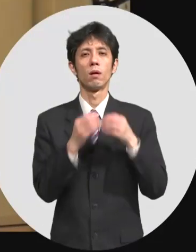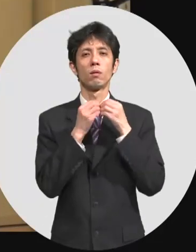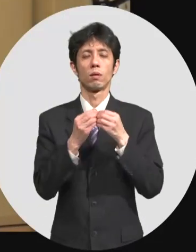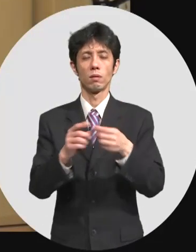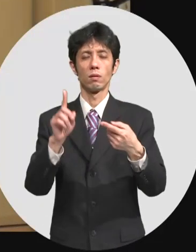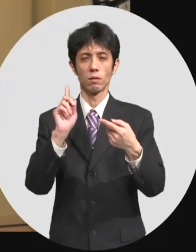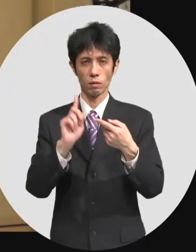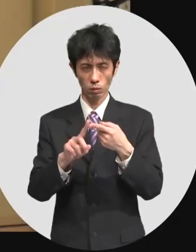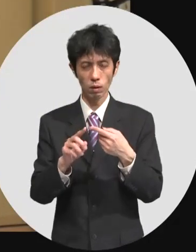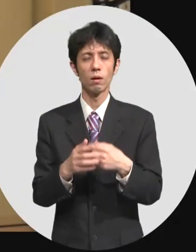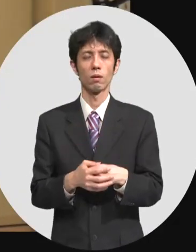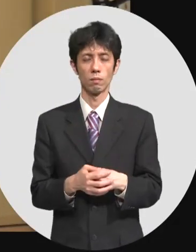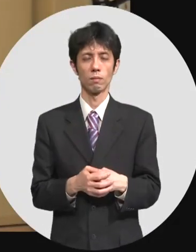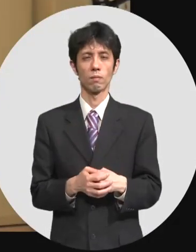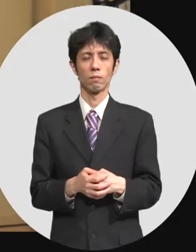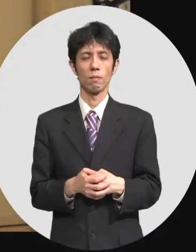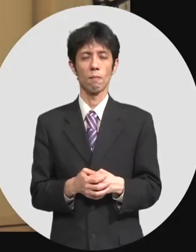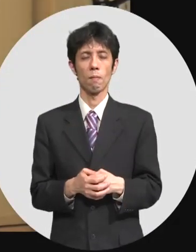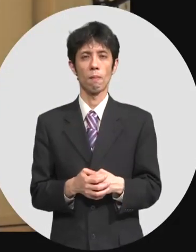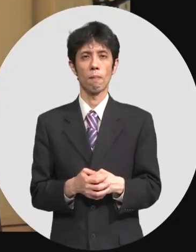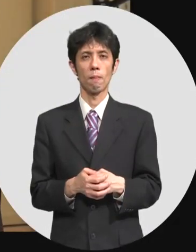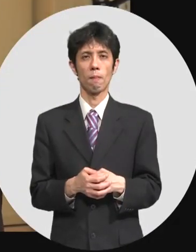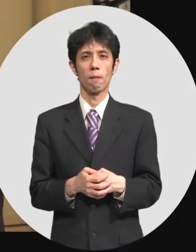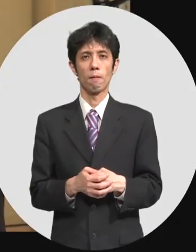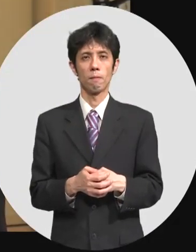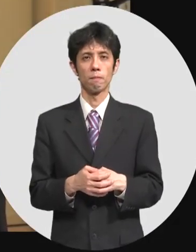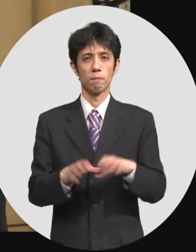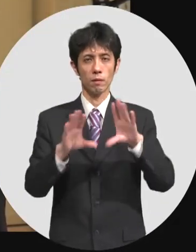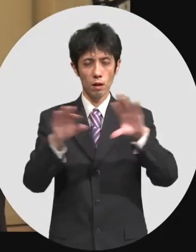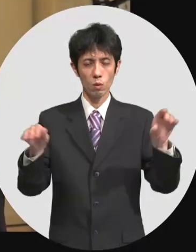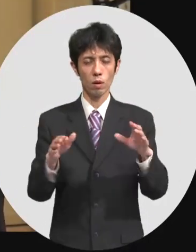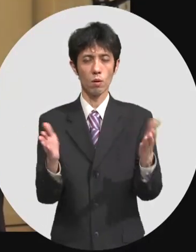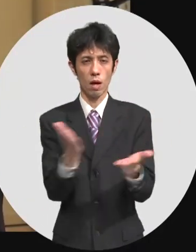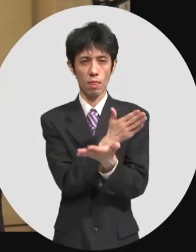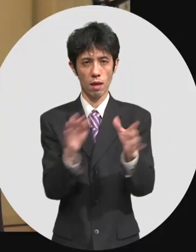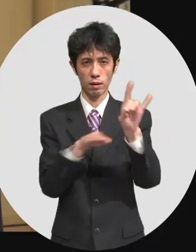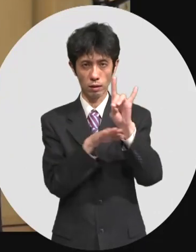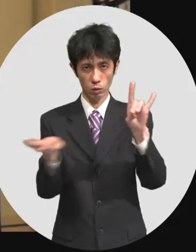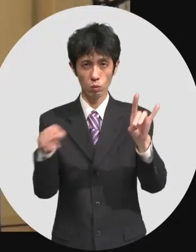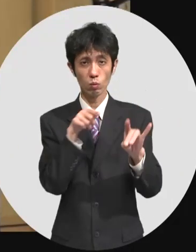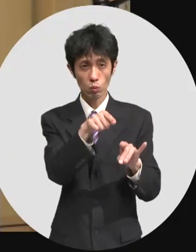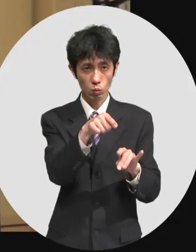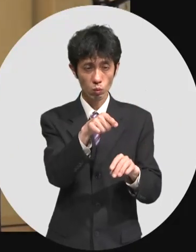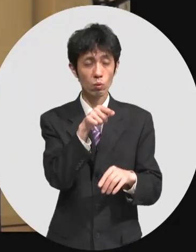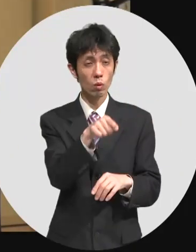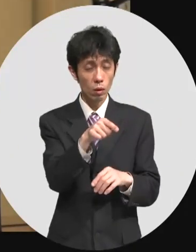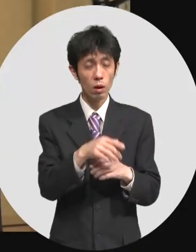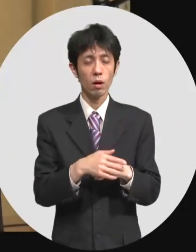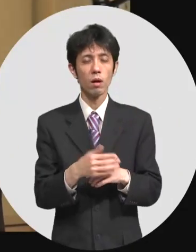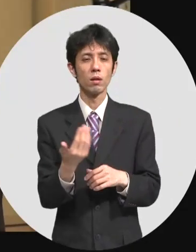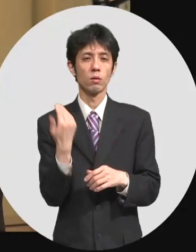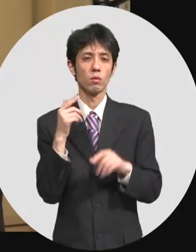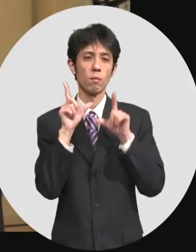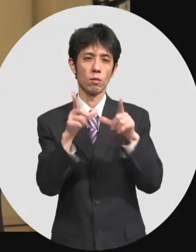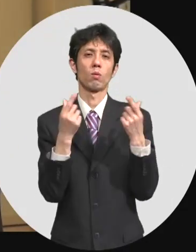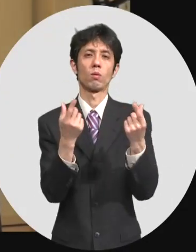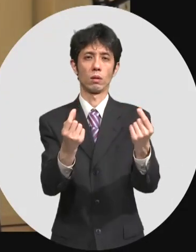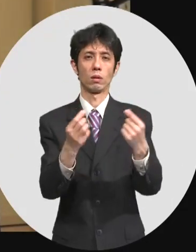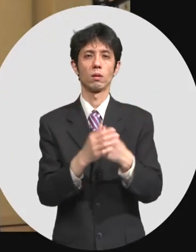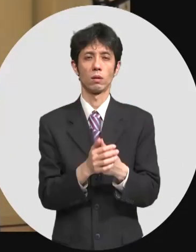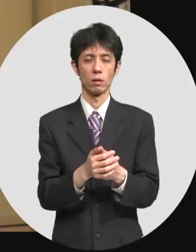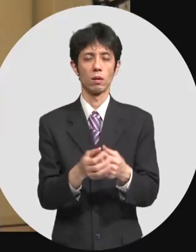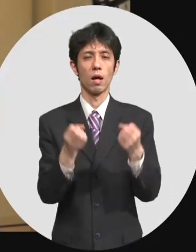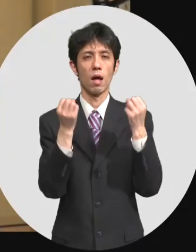には先ほどの本部会議でも申し上げましたけれども、緩和の判断基準につきましては先日発表したとおりでございます